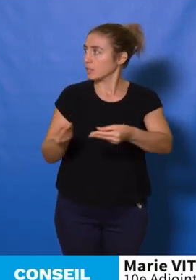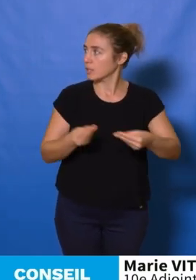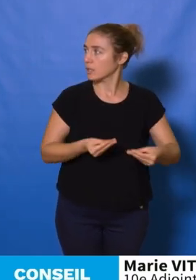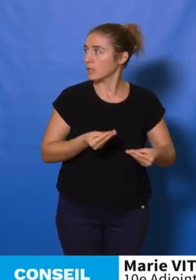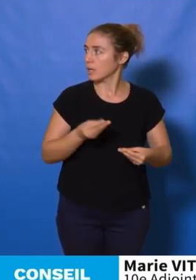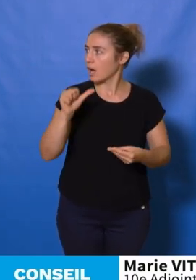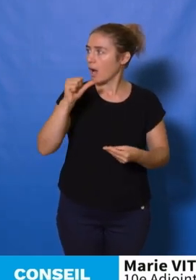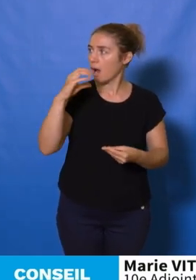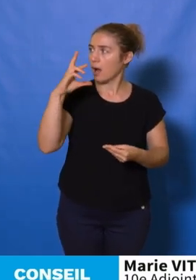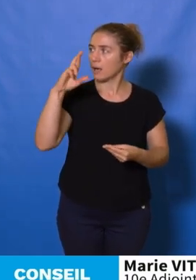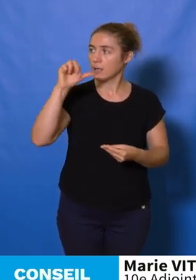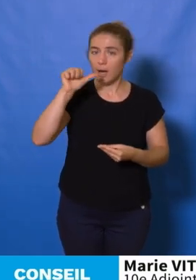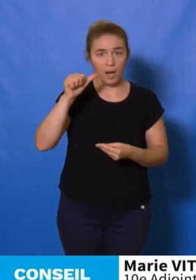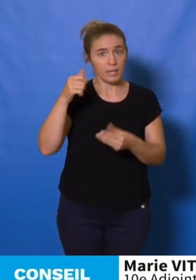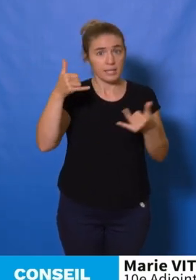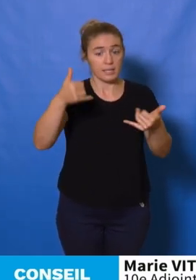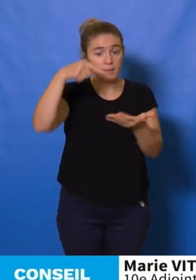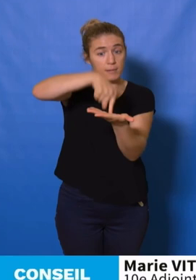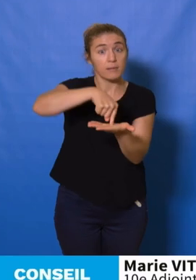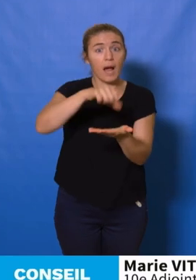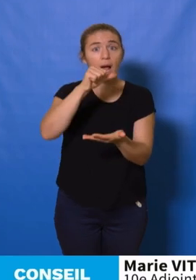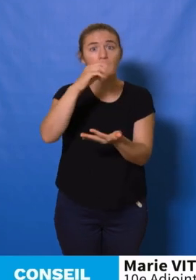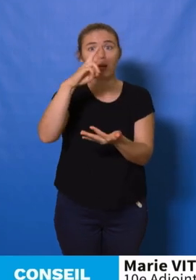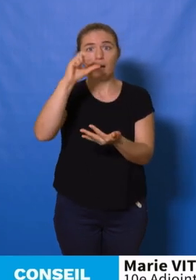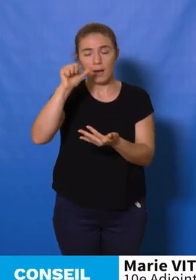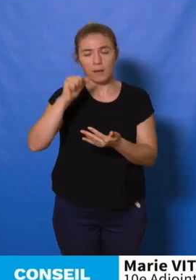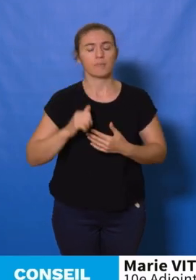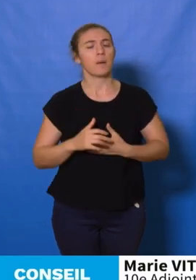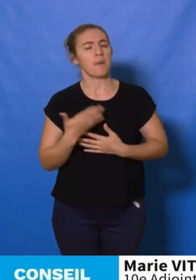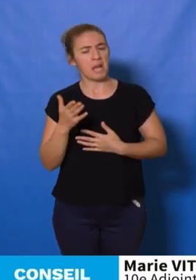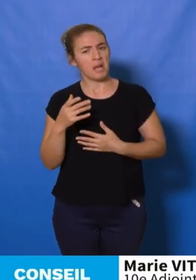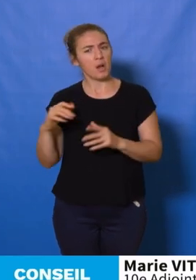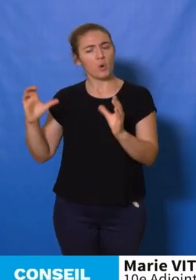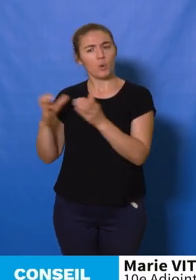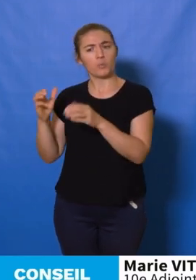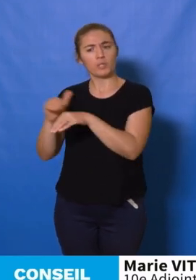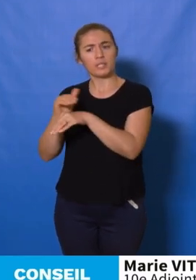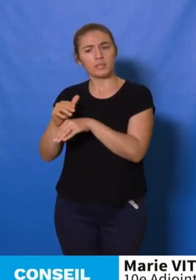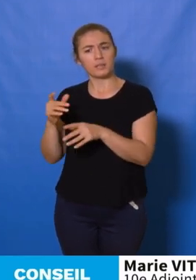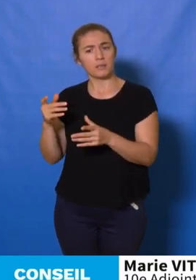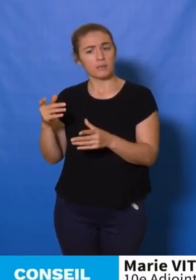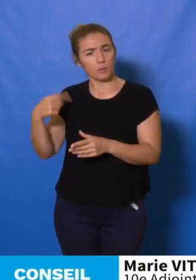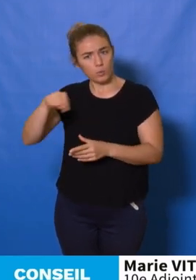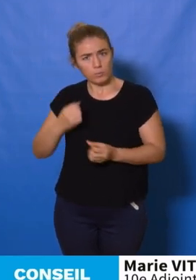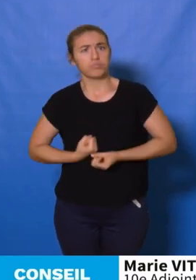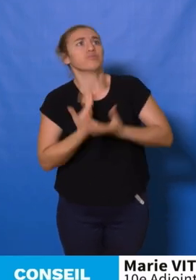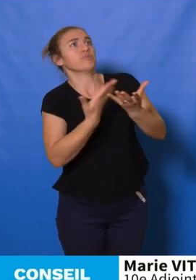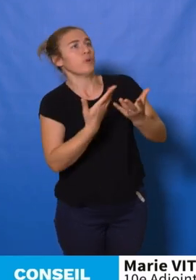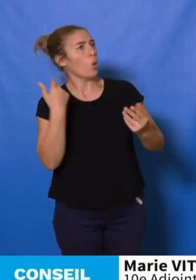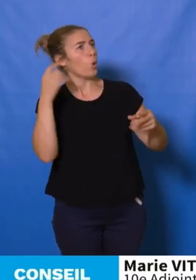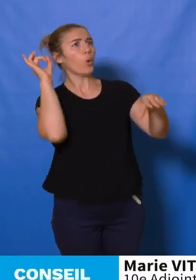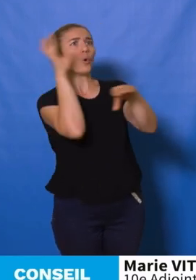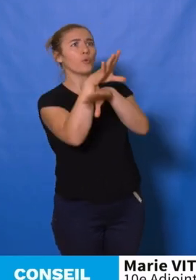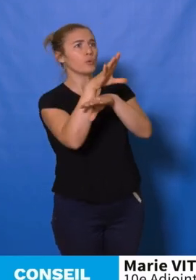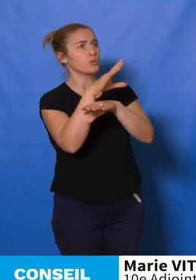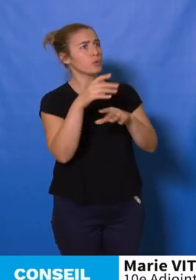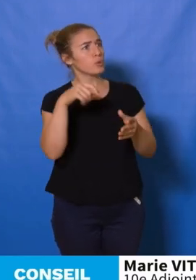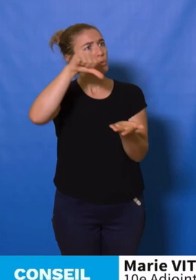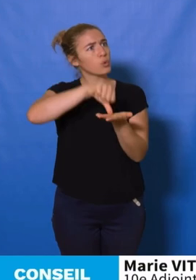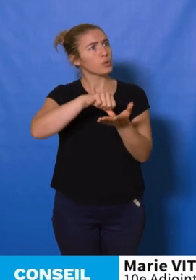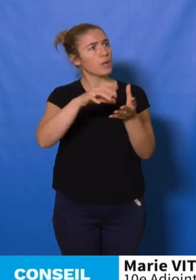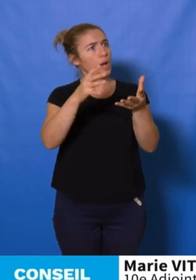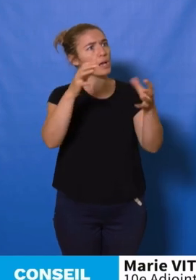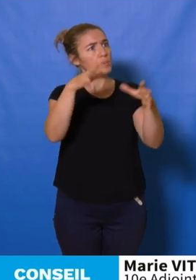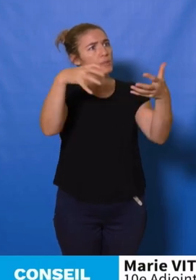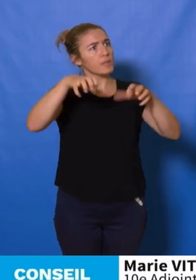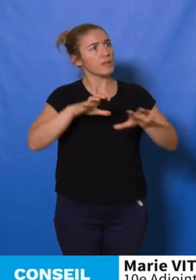réjouir du fait que l'ensemble des groupes politiques qui forment la majorité municipale parlent d'une seule voix pour refuser ce centre de rétention administrative sur notre